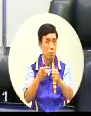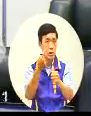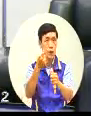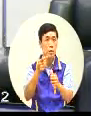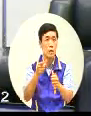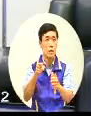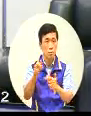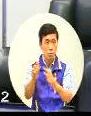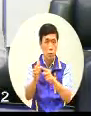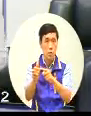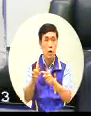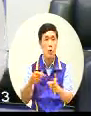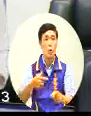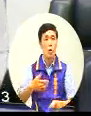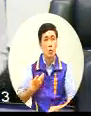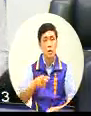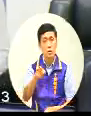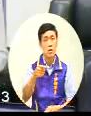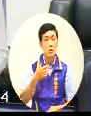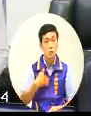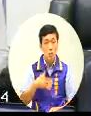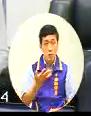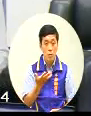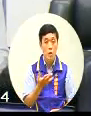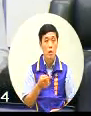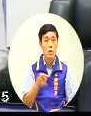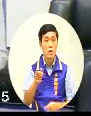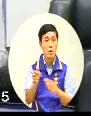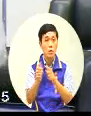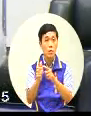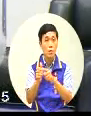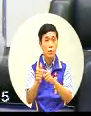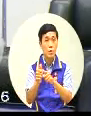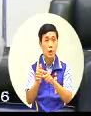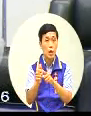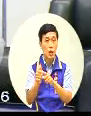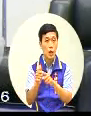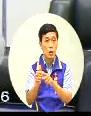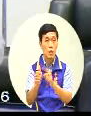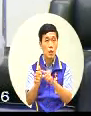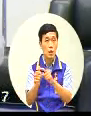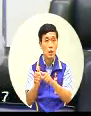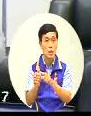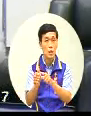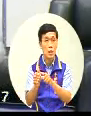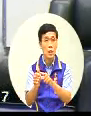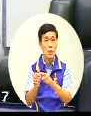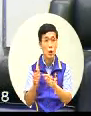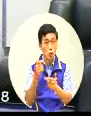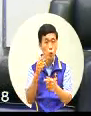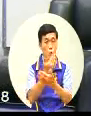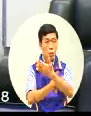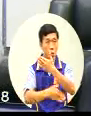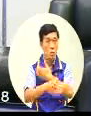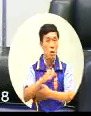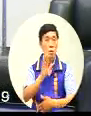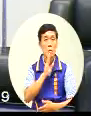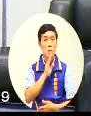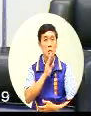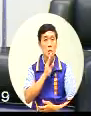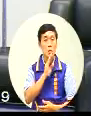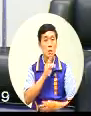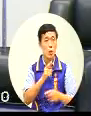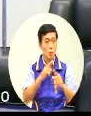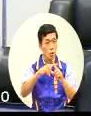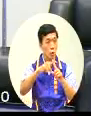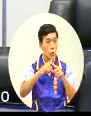不晓得你知道他是谁啊，我不讲他名字，因为他脑筋，他不是脑筋，他的他有点残障，他有重度残障的，